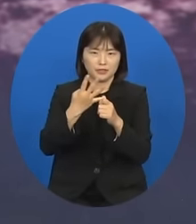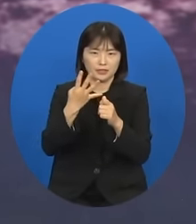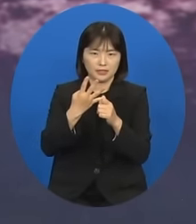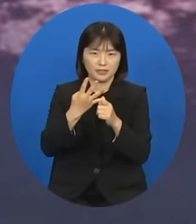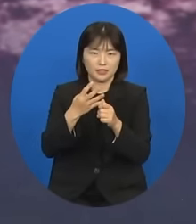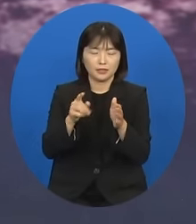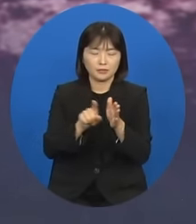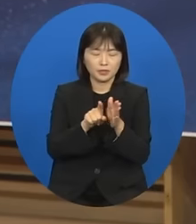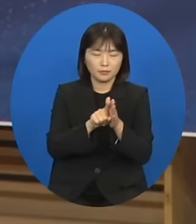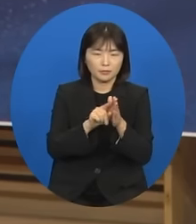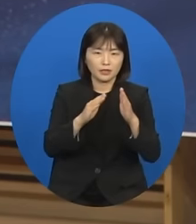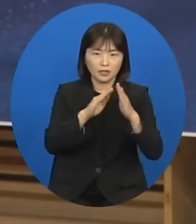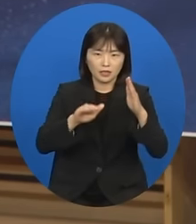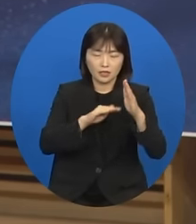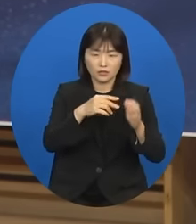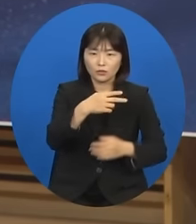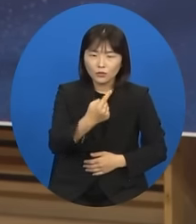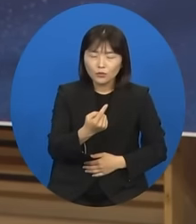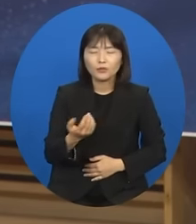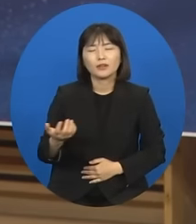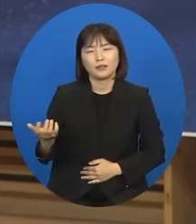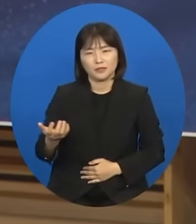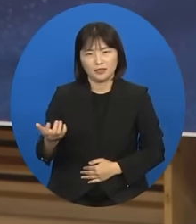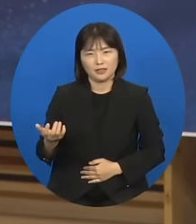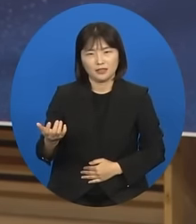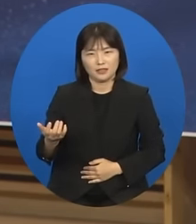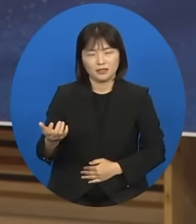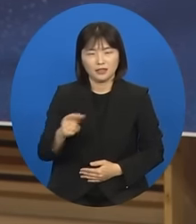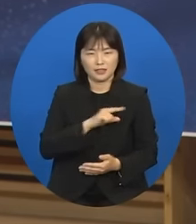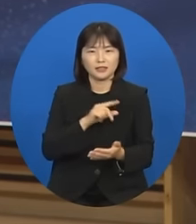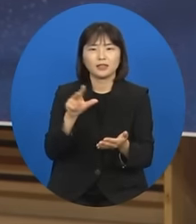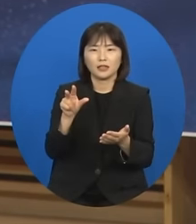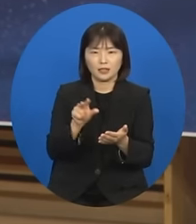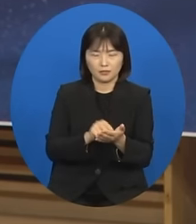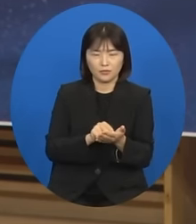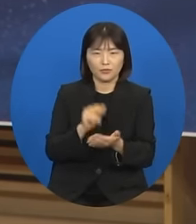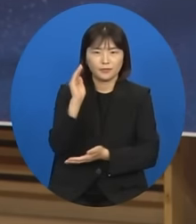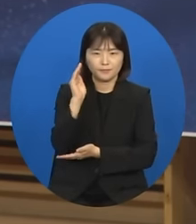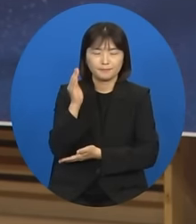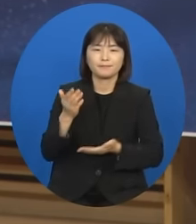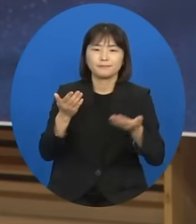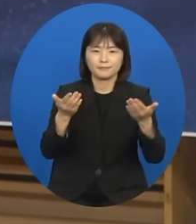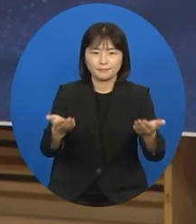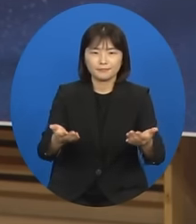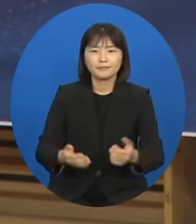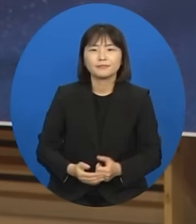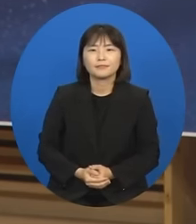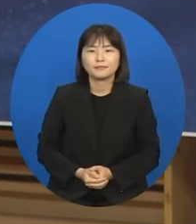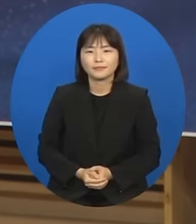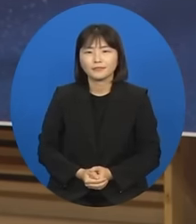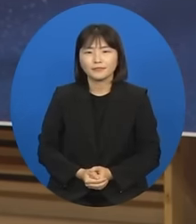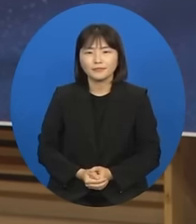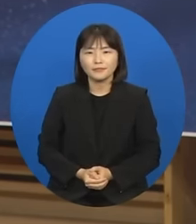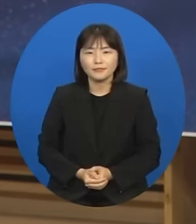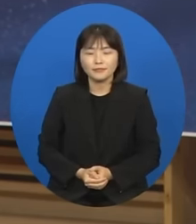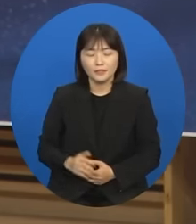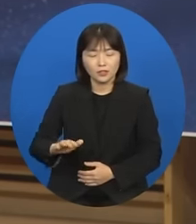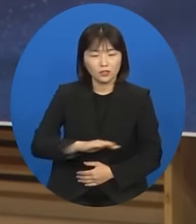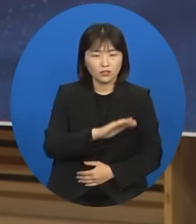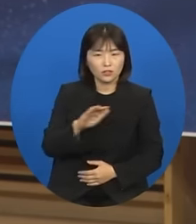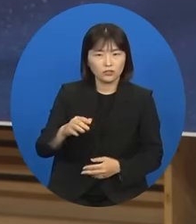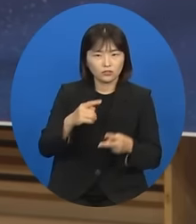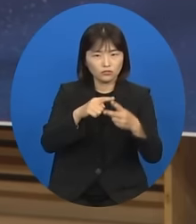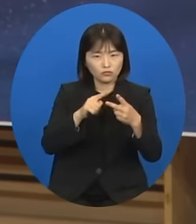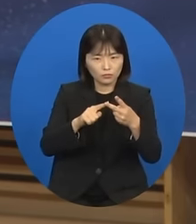믿음의 가정도 아프다라는 제복의 말씀을 나누겠습니다 아 우리는 지난 두 번에